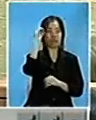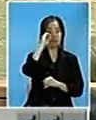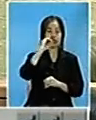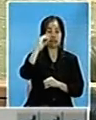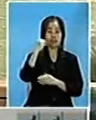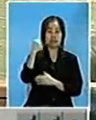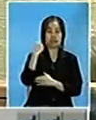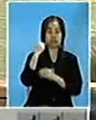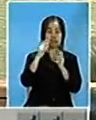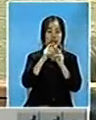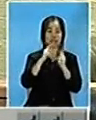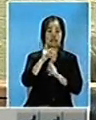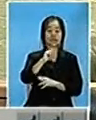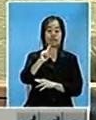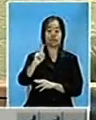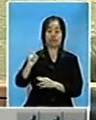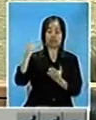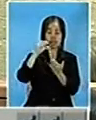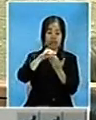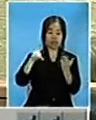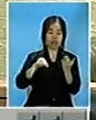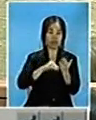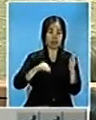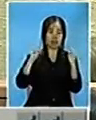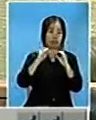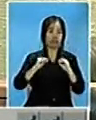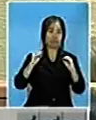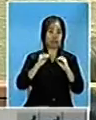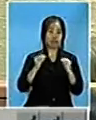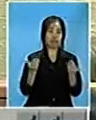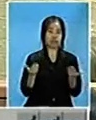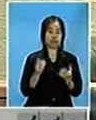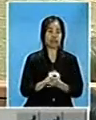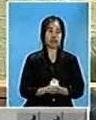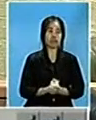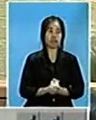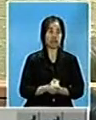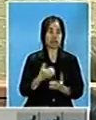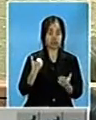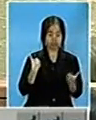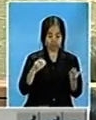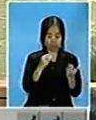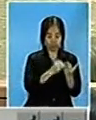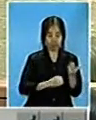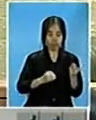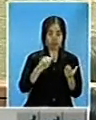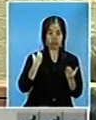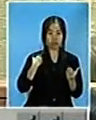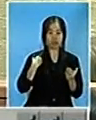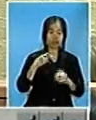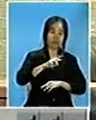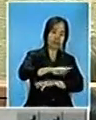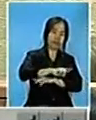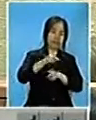ำนาจสูงสุดที่มอบให้ท่านไม่มีรูปพระบรมฉายาลักษณ์ใดๆเลยที่ท่านใส่ไว้ในนี้มีแต่รูปท่านไขว่ห้าง